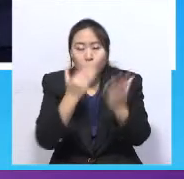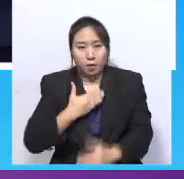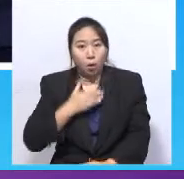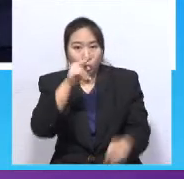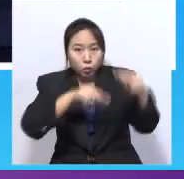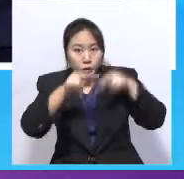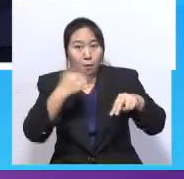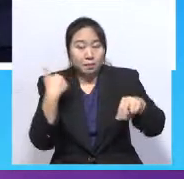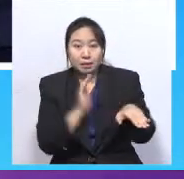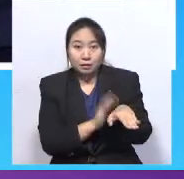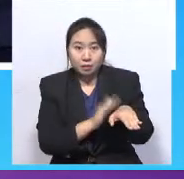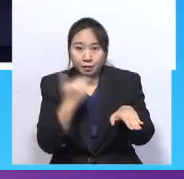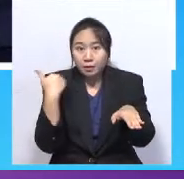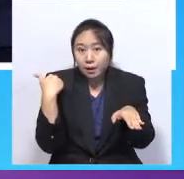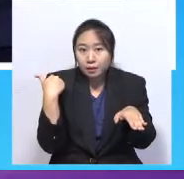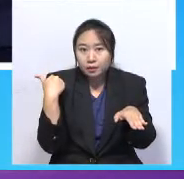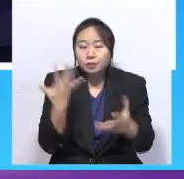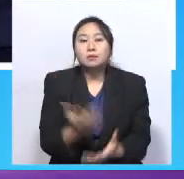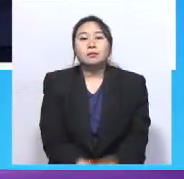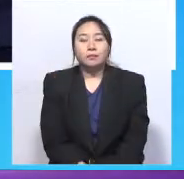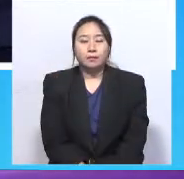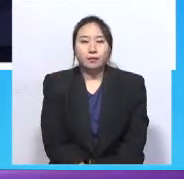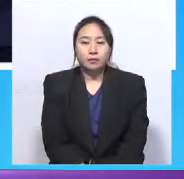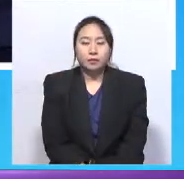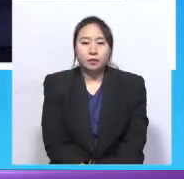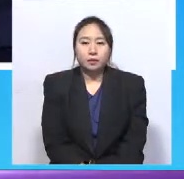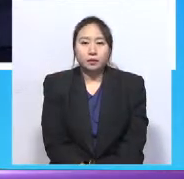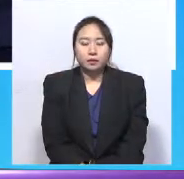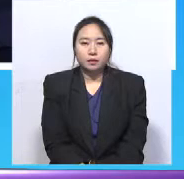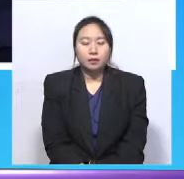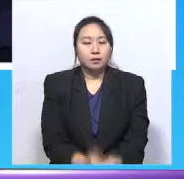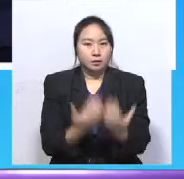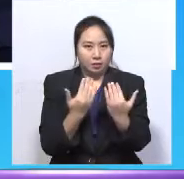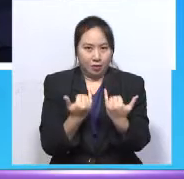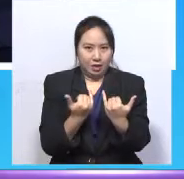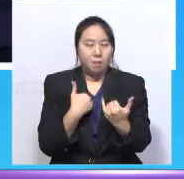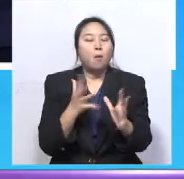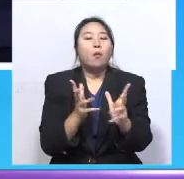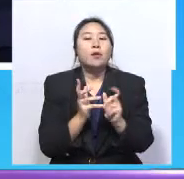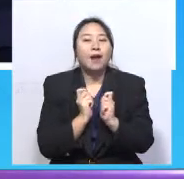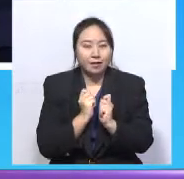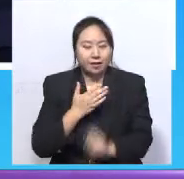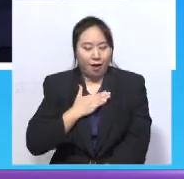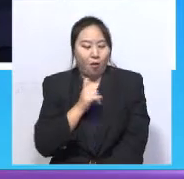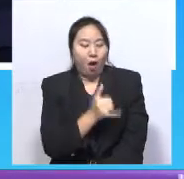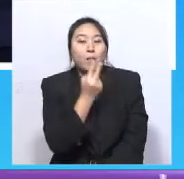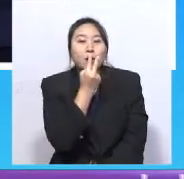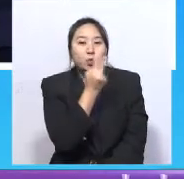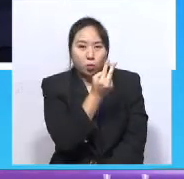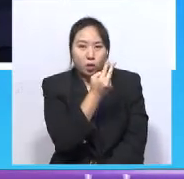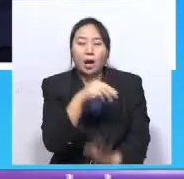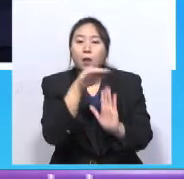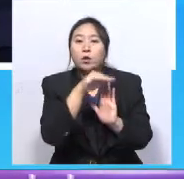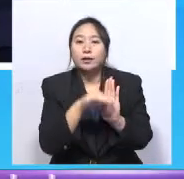แล้วก็ได้มีการตักเตือนไหมครับกับเหตุการณ์นี้ครับ คือตอนนี้ผมก็ขออนุญาตว่าที่เราไปดูเนี่ยกระบวนการ